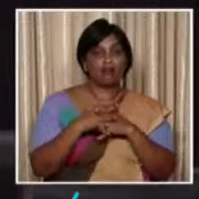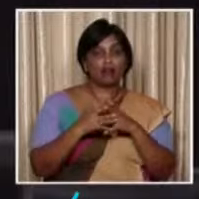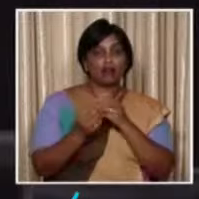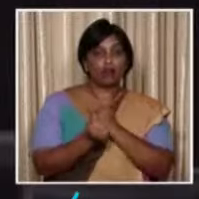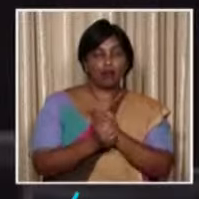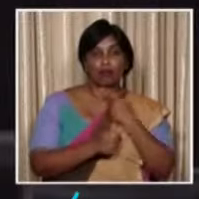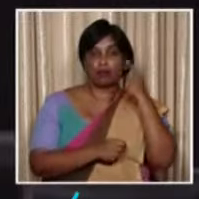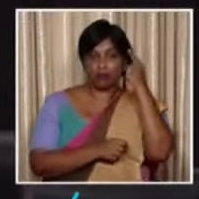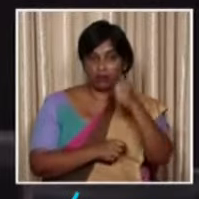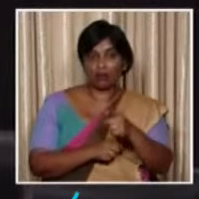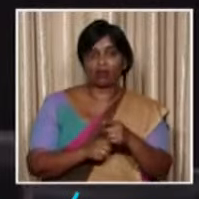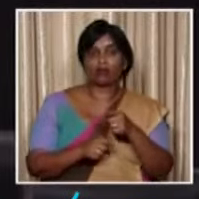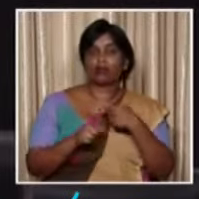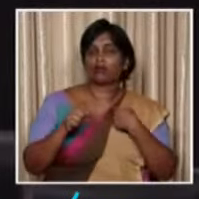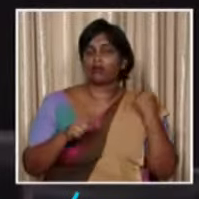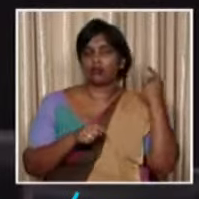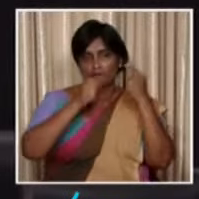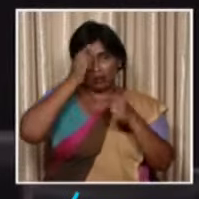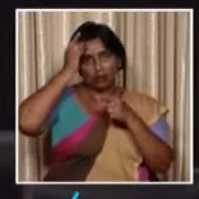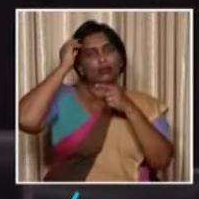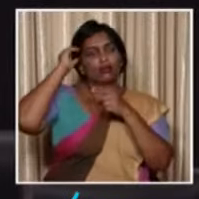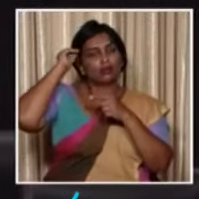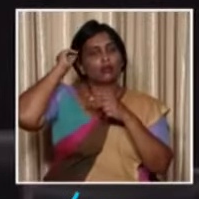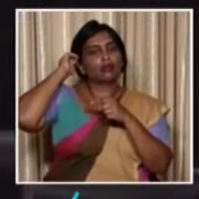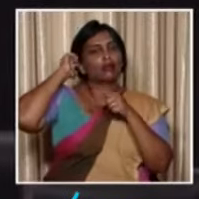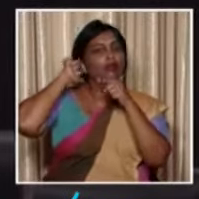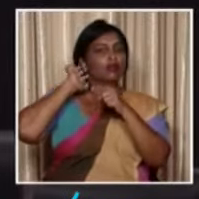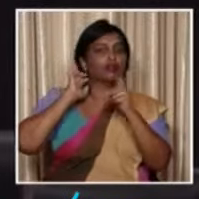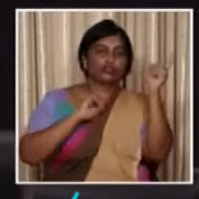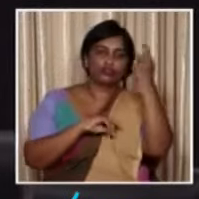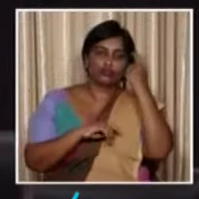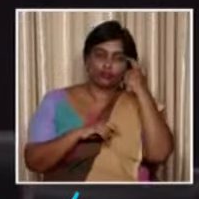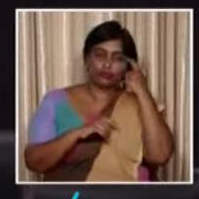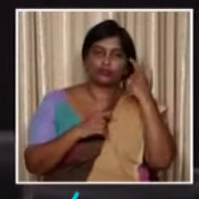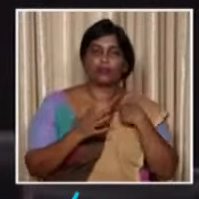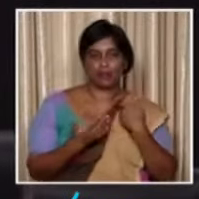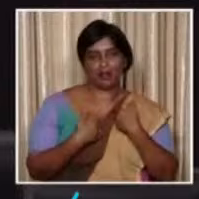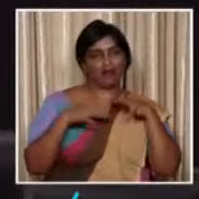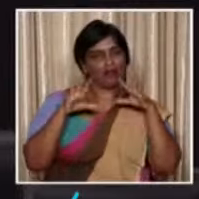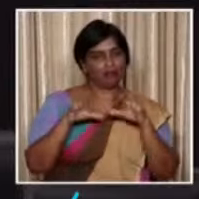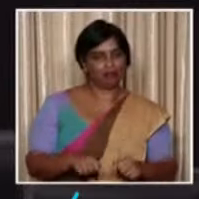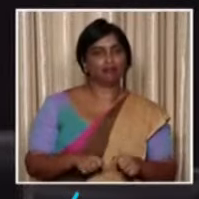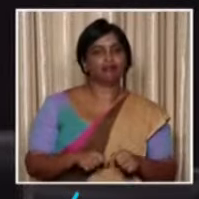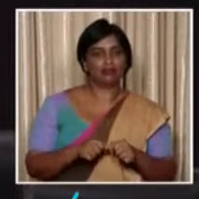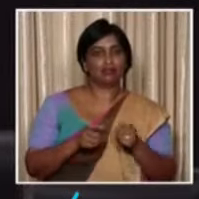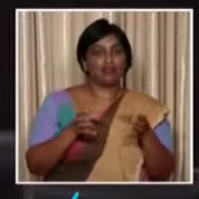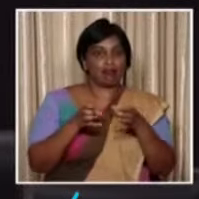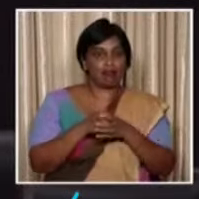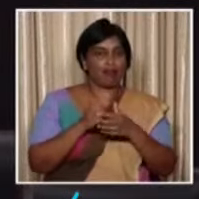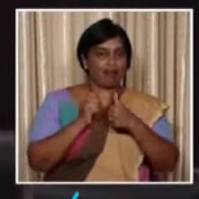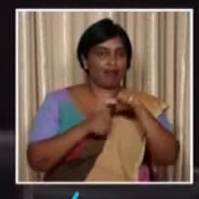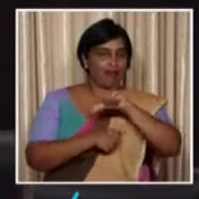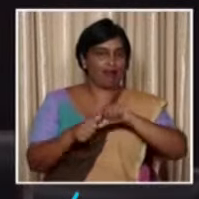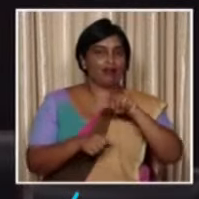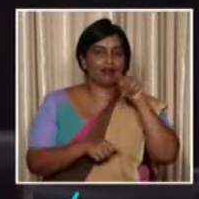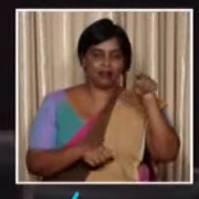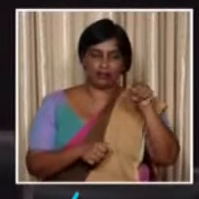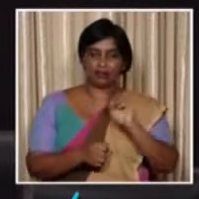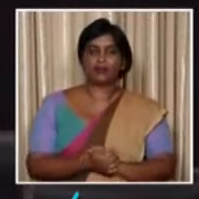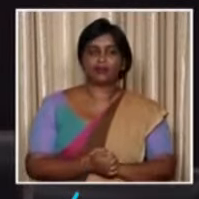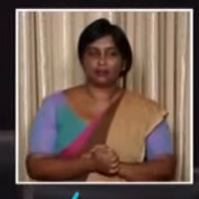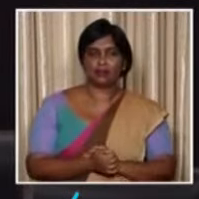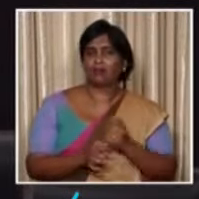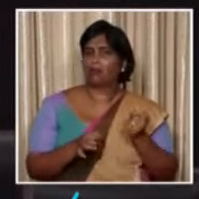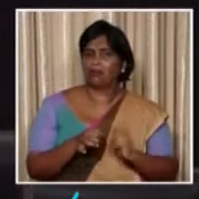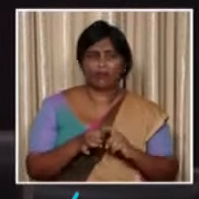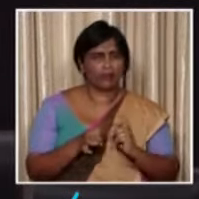එක ගියපුවාම යුරෝ නිපෝන් එකට ඒ කවුරුත් දන්නවා මේක රොෂාන් රණසිංහලගේ ගෲප් එකේ ආයතනයක් කියලා.